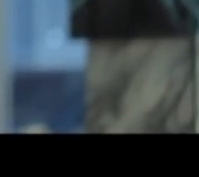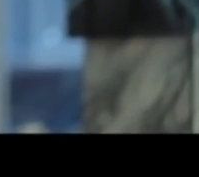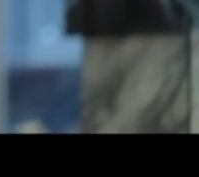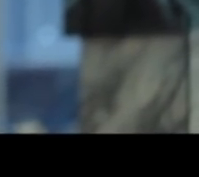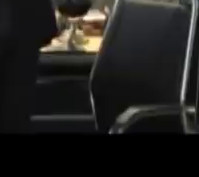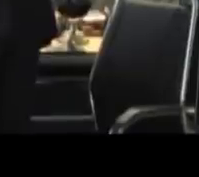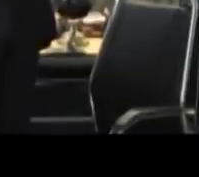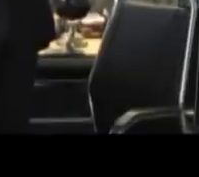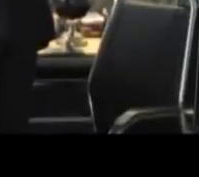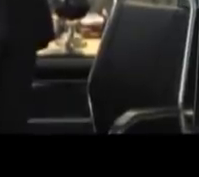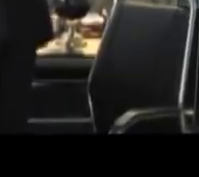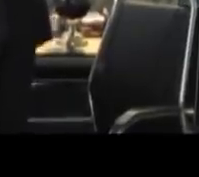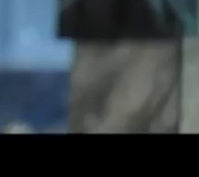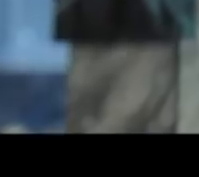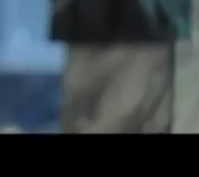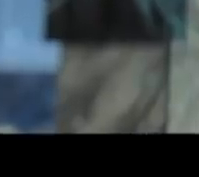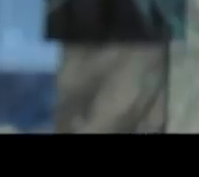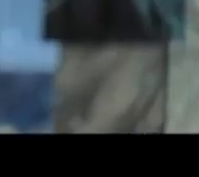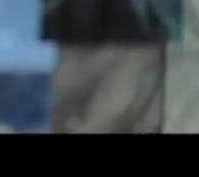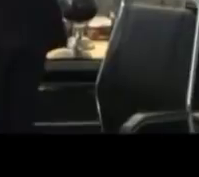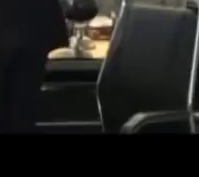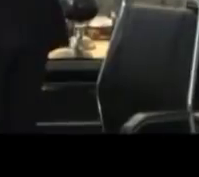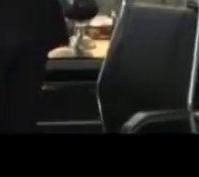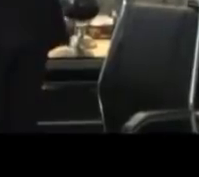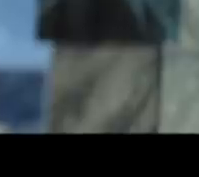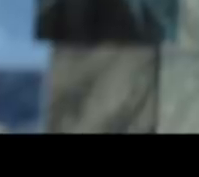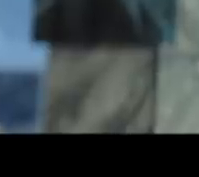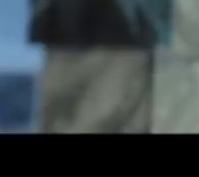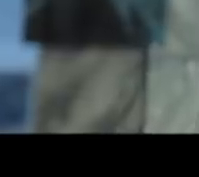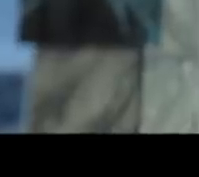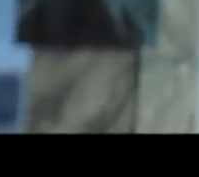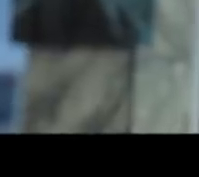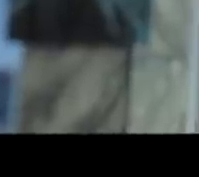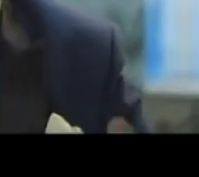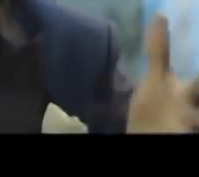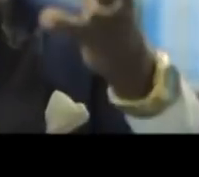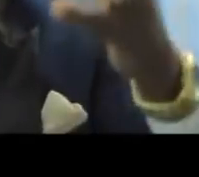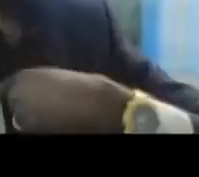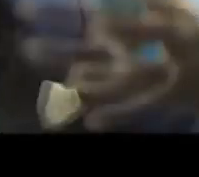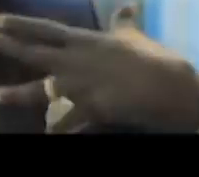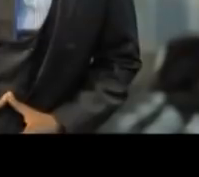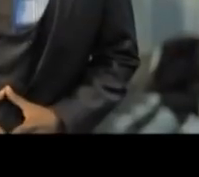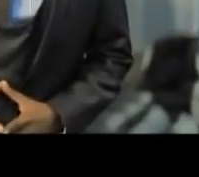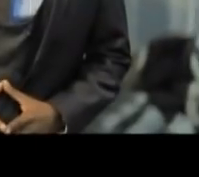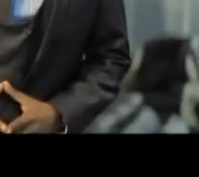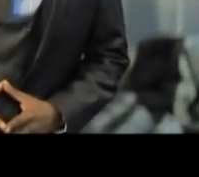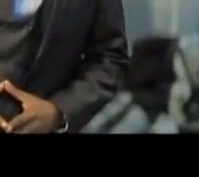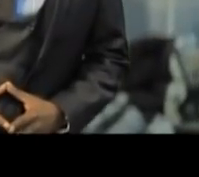francs congolais. Bah, qui ça va se rendre libre? Et combien ils m'ont dit 9 milliards. Les colons en année à